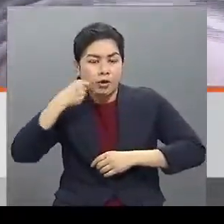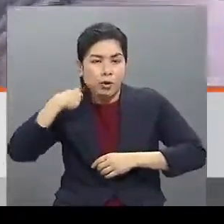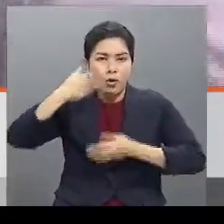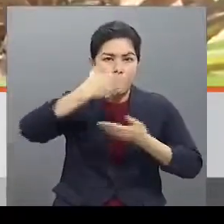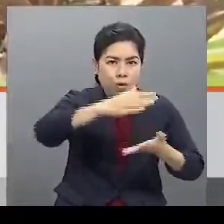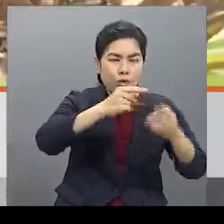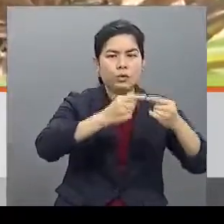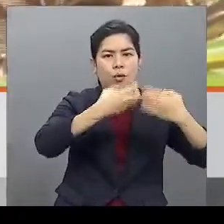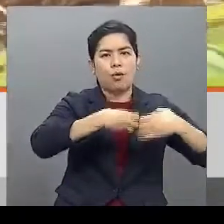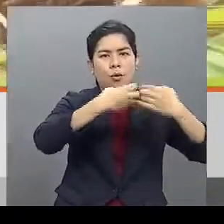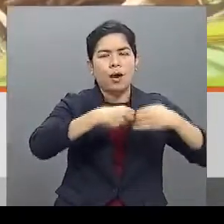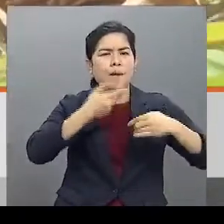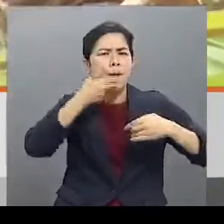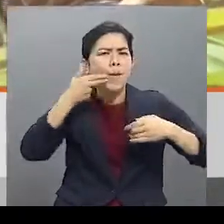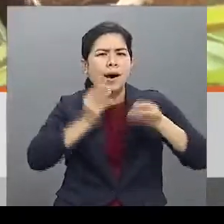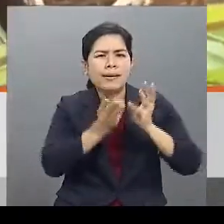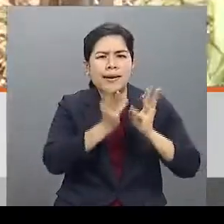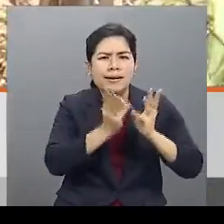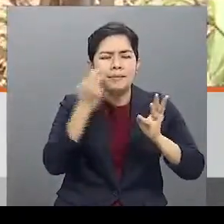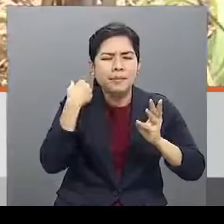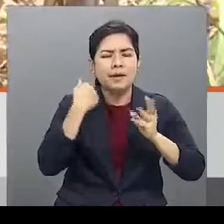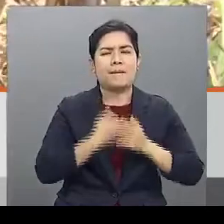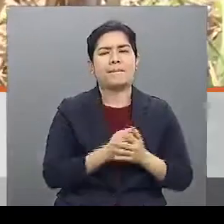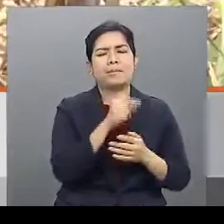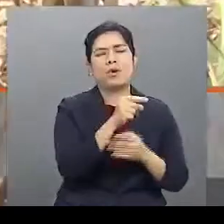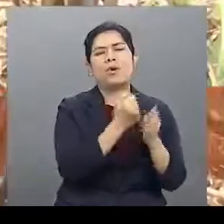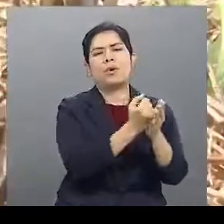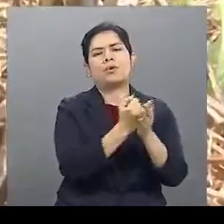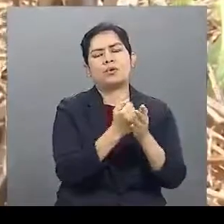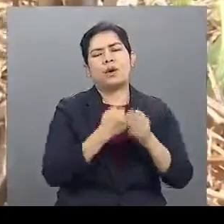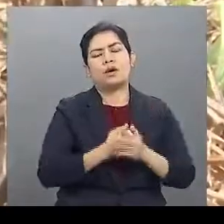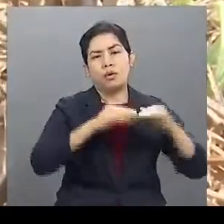อยซึ่งเป็นหนึ่งในสาเหตุการเกิดฝุ่น PM 2.5